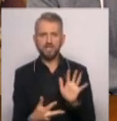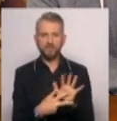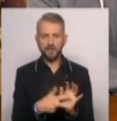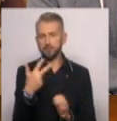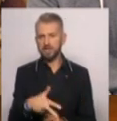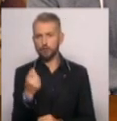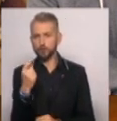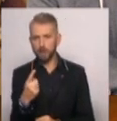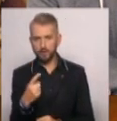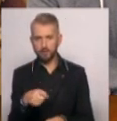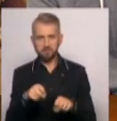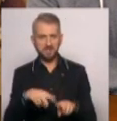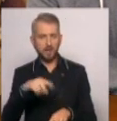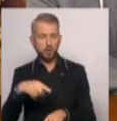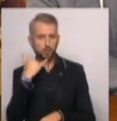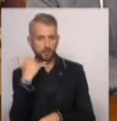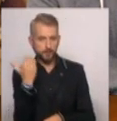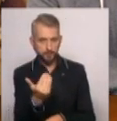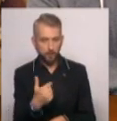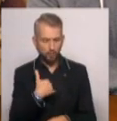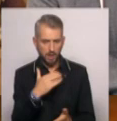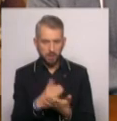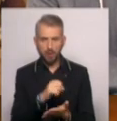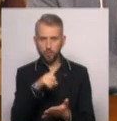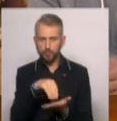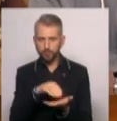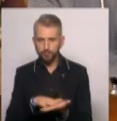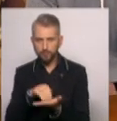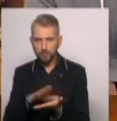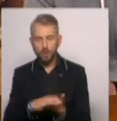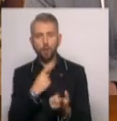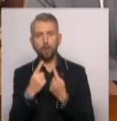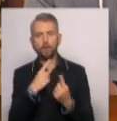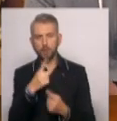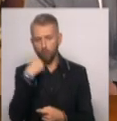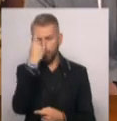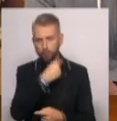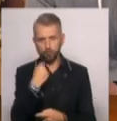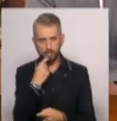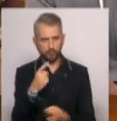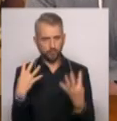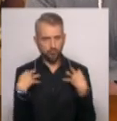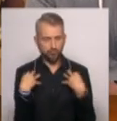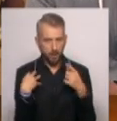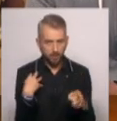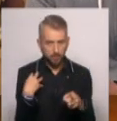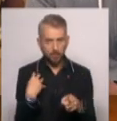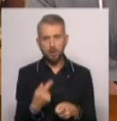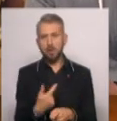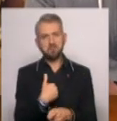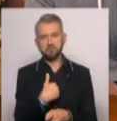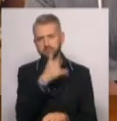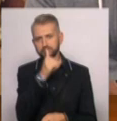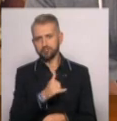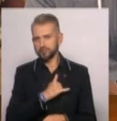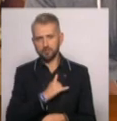528-30-11, гаряча лінія, в мене є номери заявок. Говорила з Чернієнко особисто, це начальник експлуатації. До Смірнової мене не допустили.